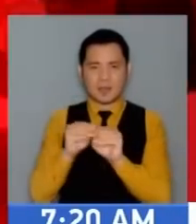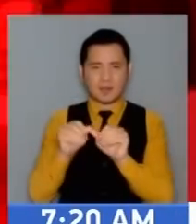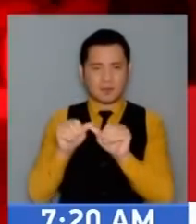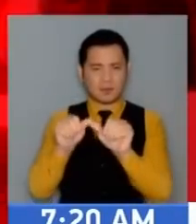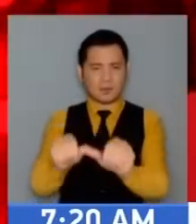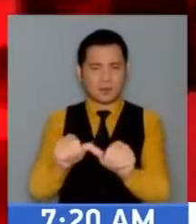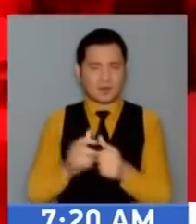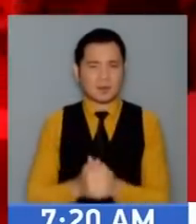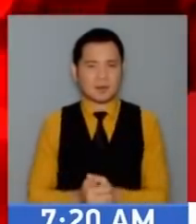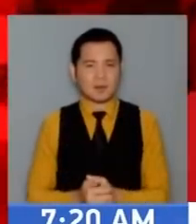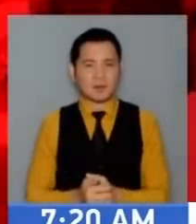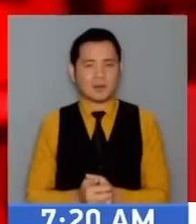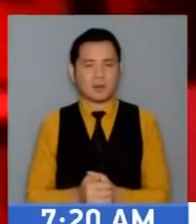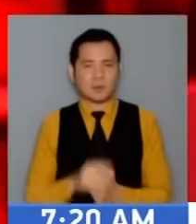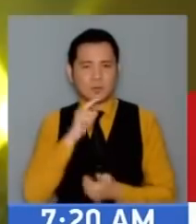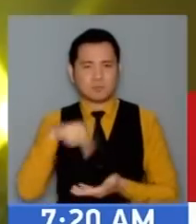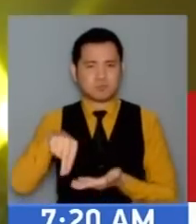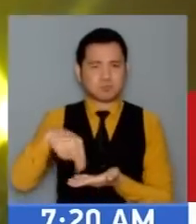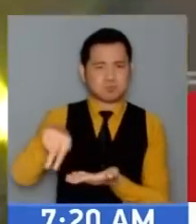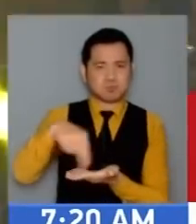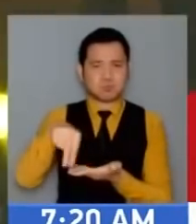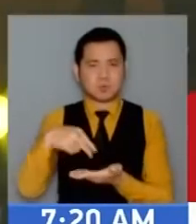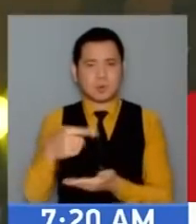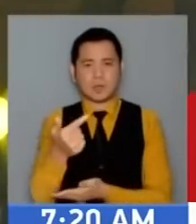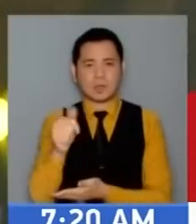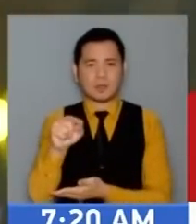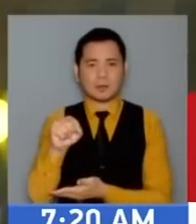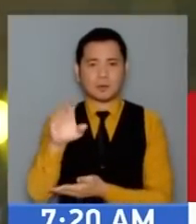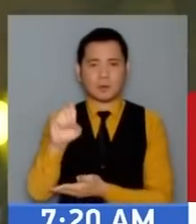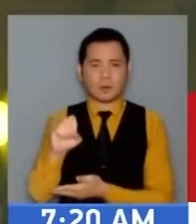Kings sa kanilang Gento number.